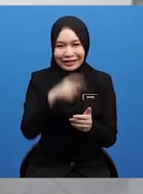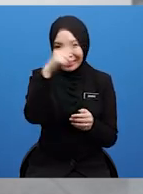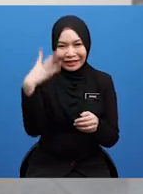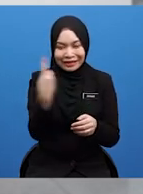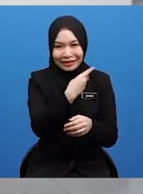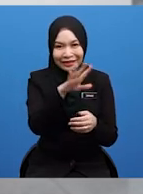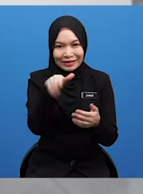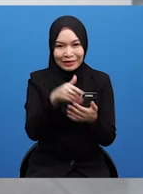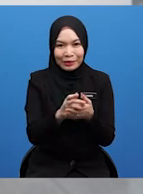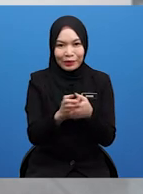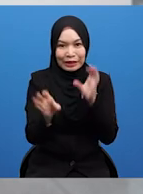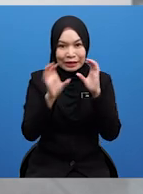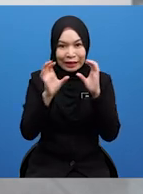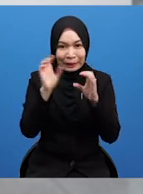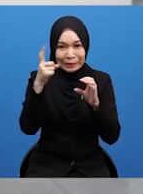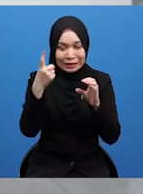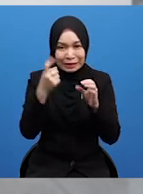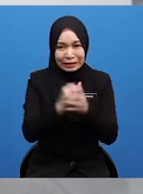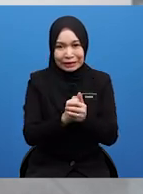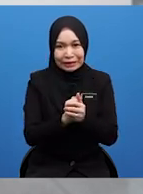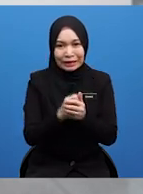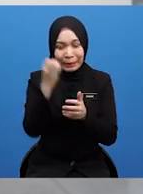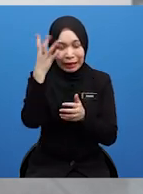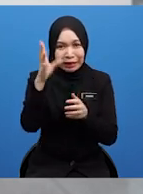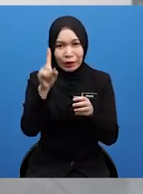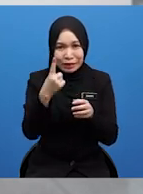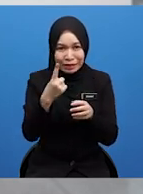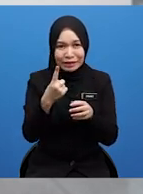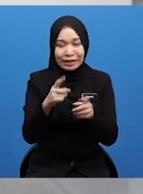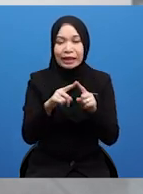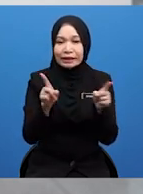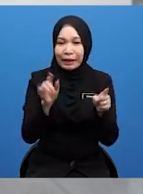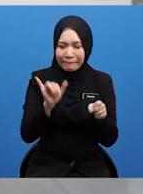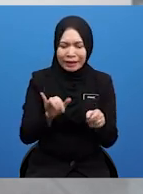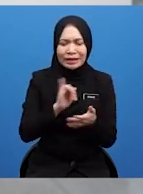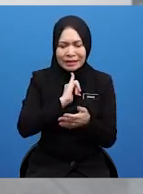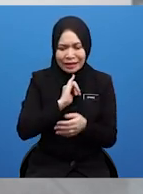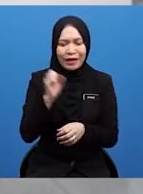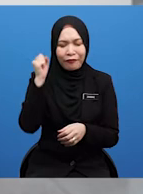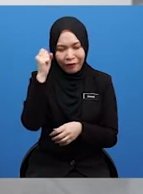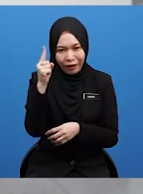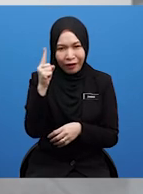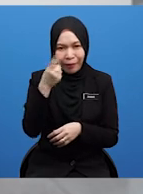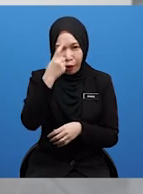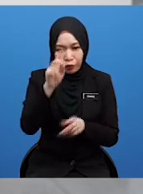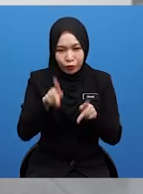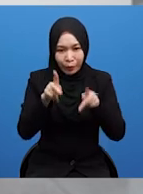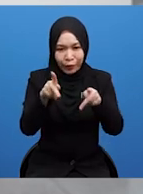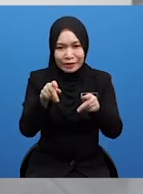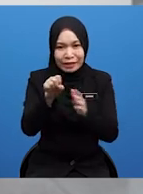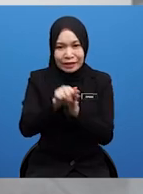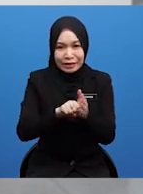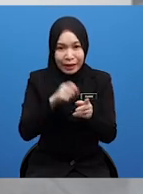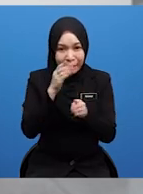itu yang paling cakep itu mudah tetapi apabila kita enggak melalui pelbagai proses sebelum sampai ke proses